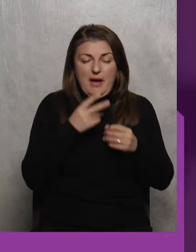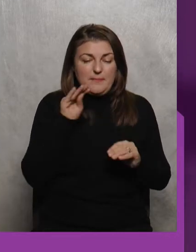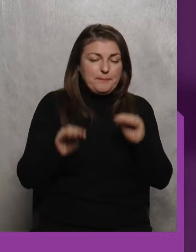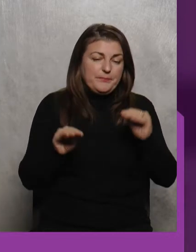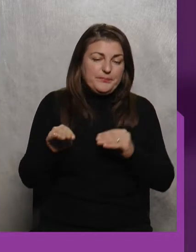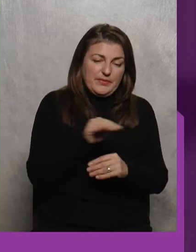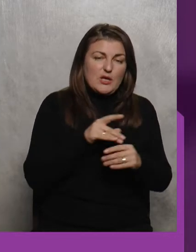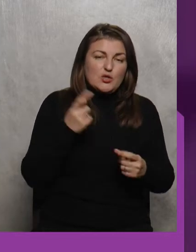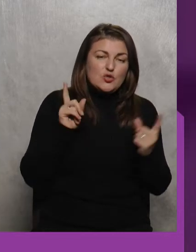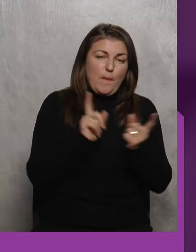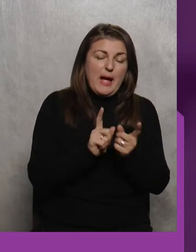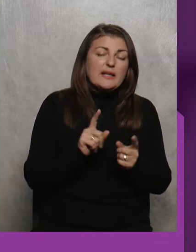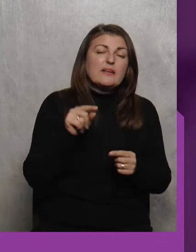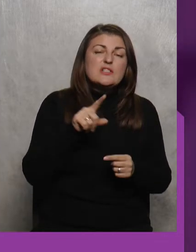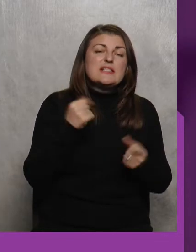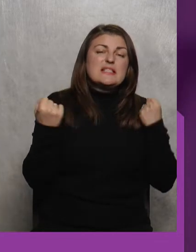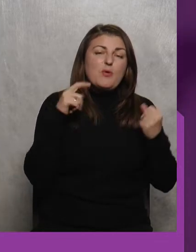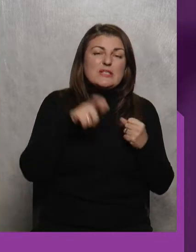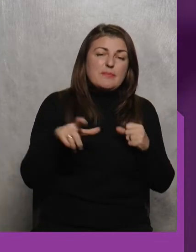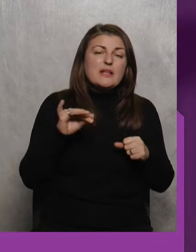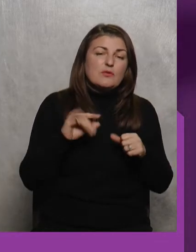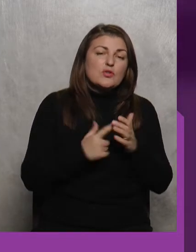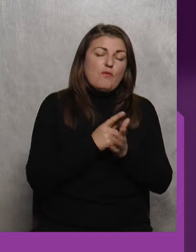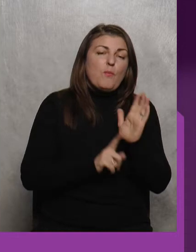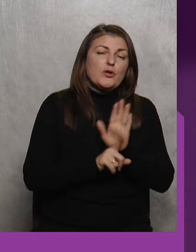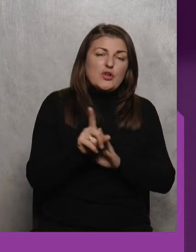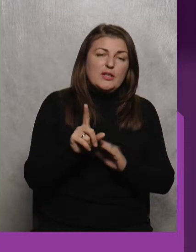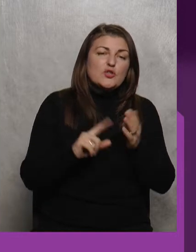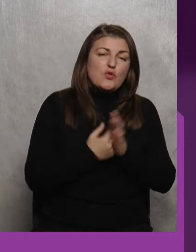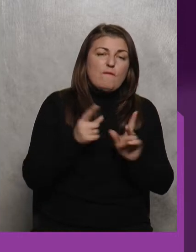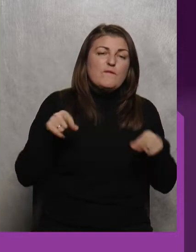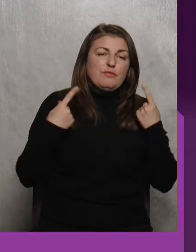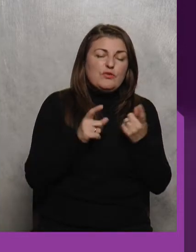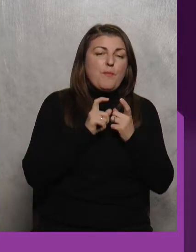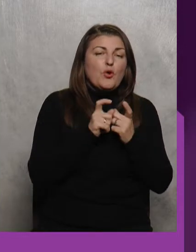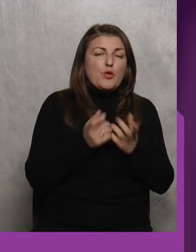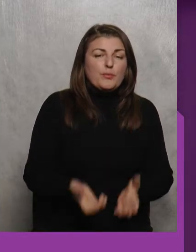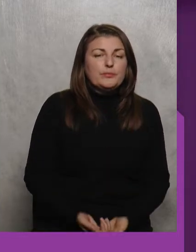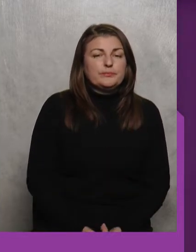суперників і спортсменів, і знову відновити боротьбу.